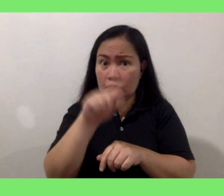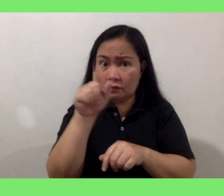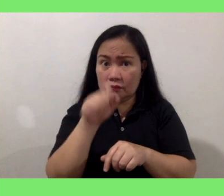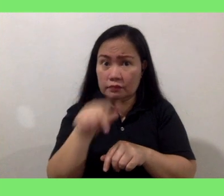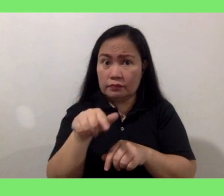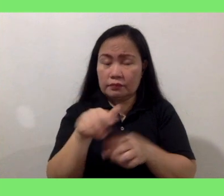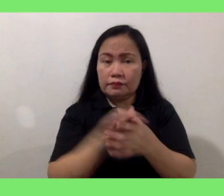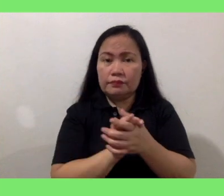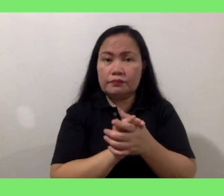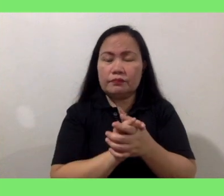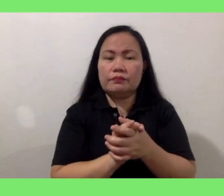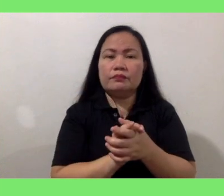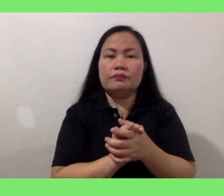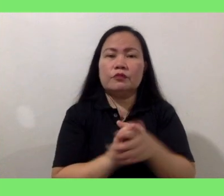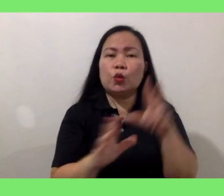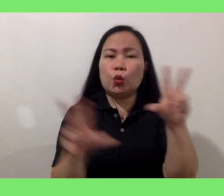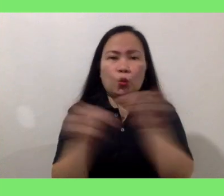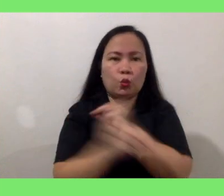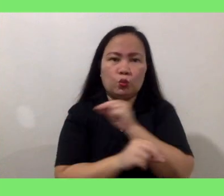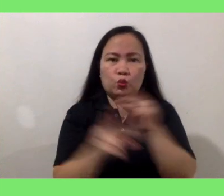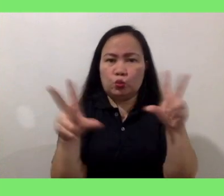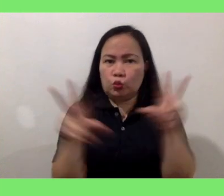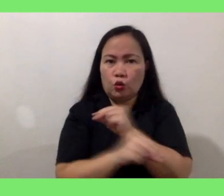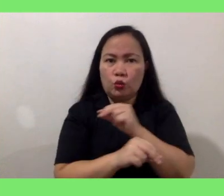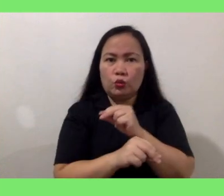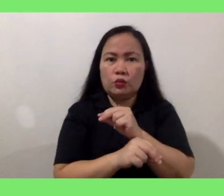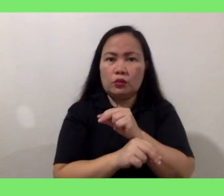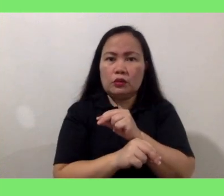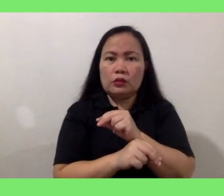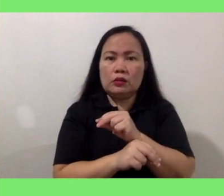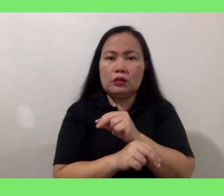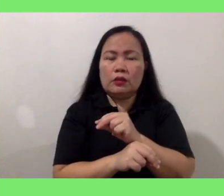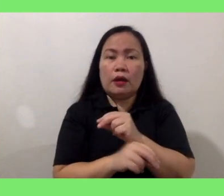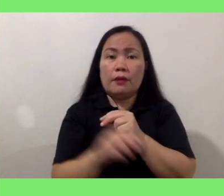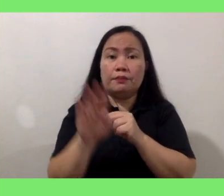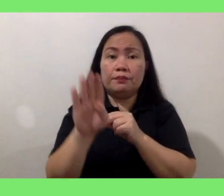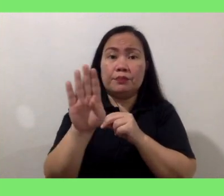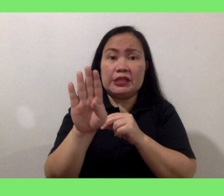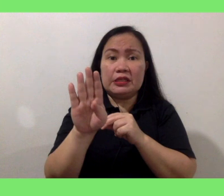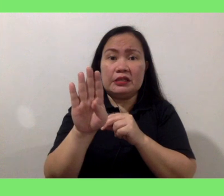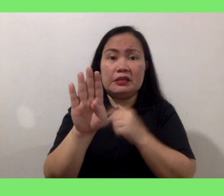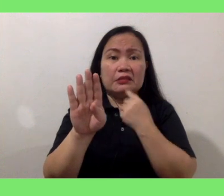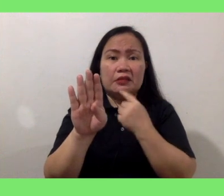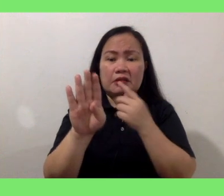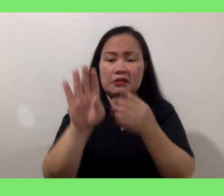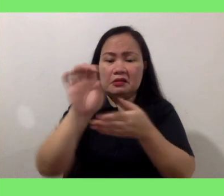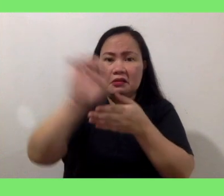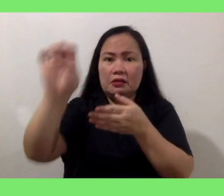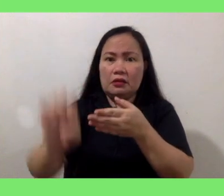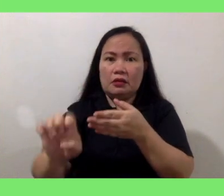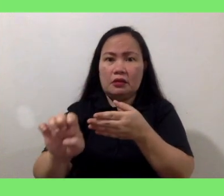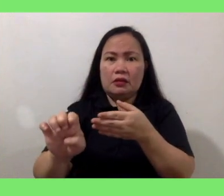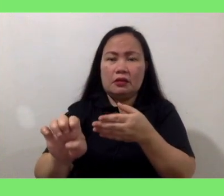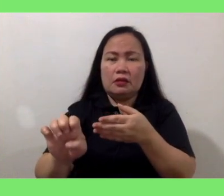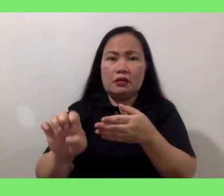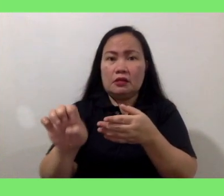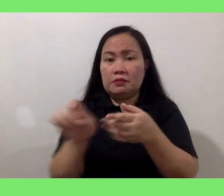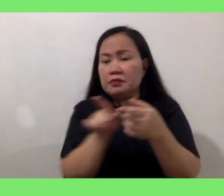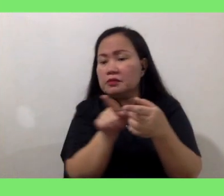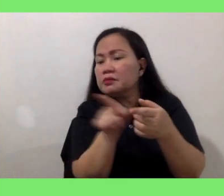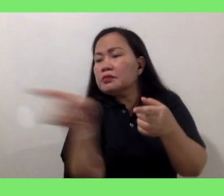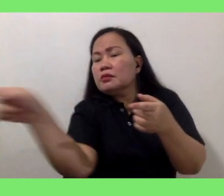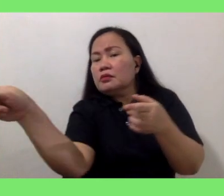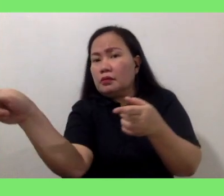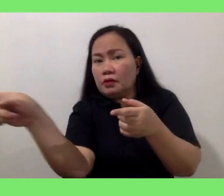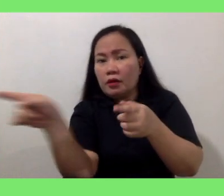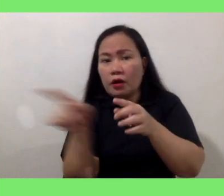figure mo. Pwede ba nating tawagin ito na ray BA? No. Bakit? Kasi yung B mo, hindi siya yung endpoint. Ito